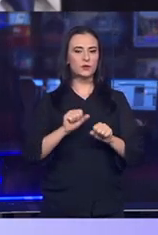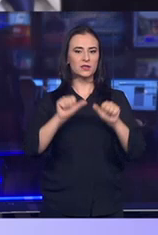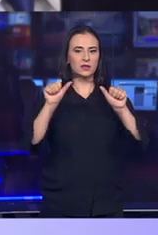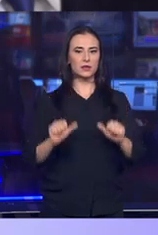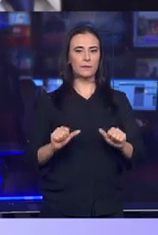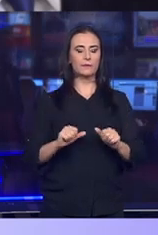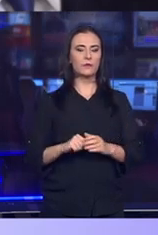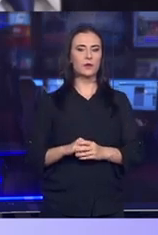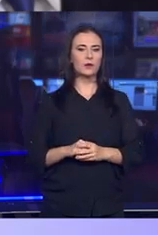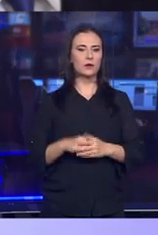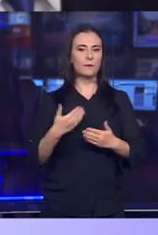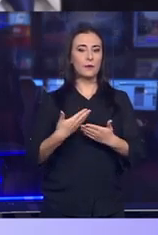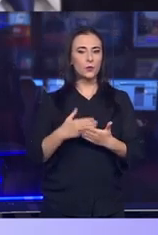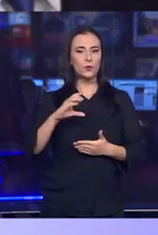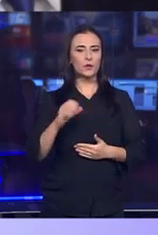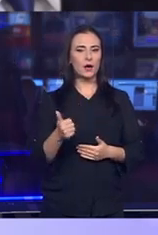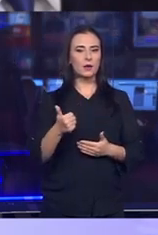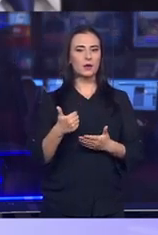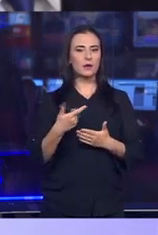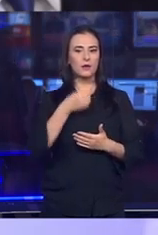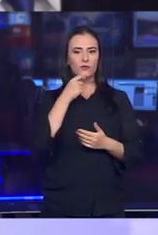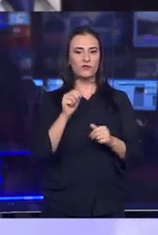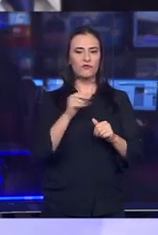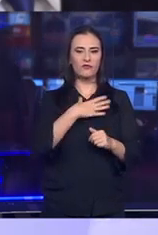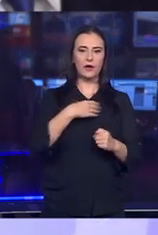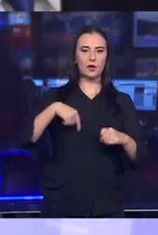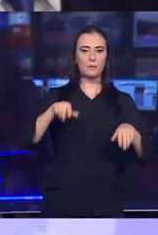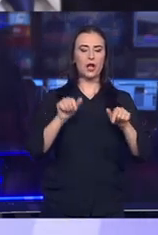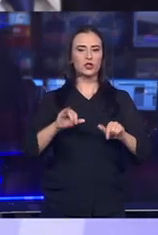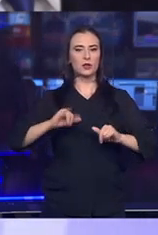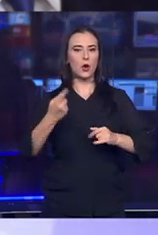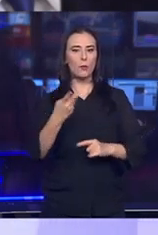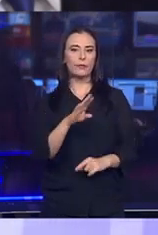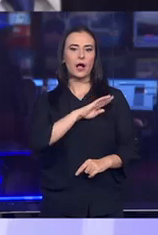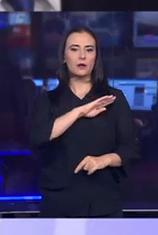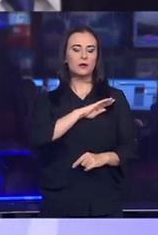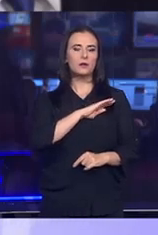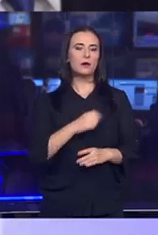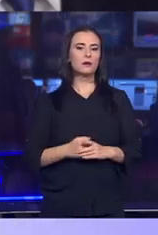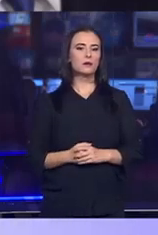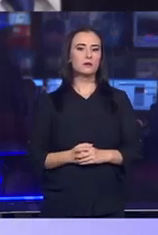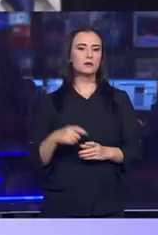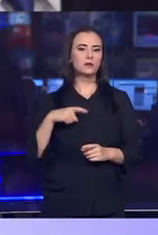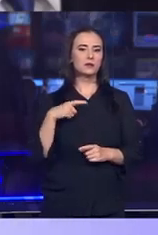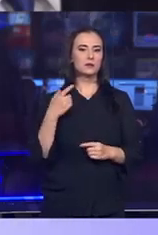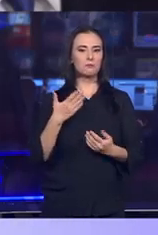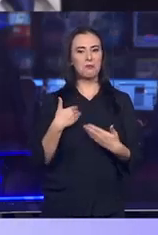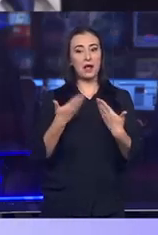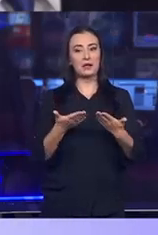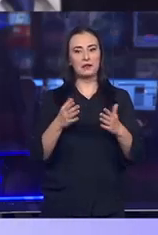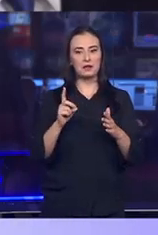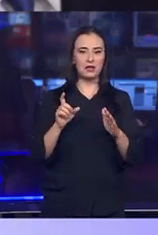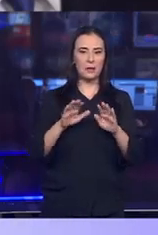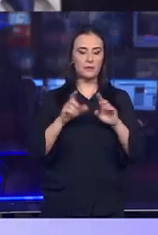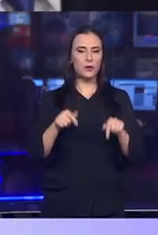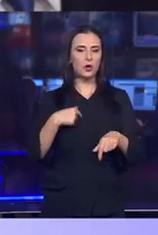solidaritatea. Pentru că, să ne amintim, prin acest acord, practic, se încheie o perioadă de 3 ani